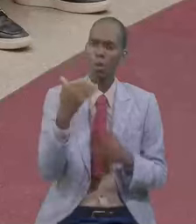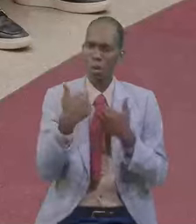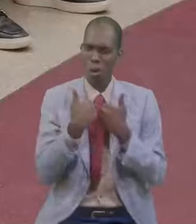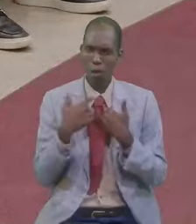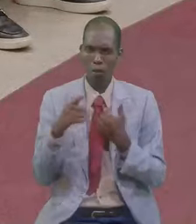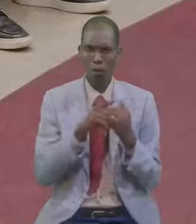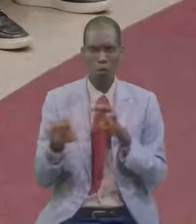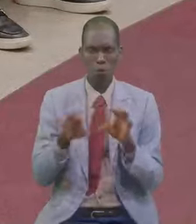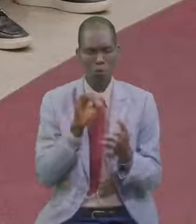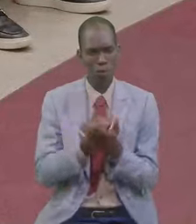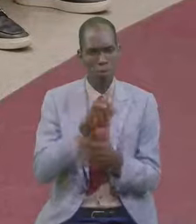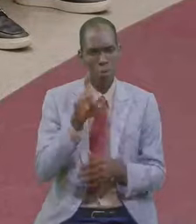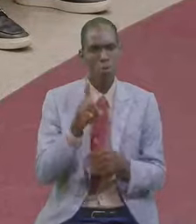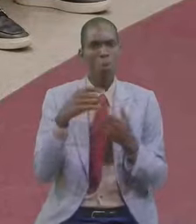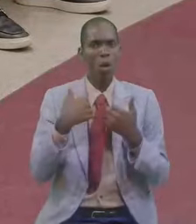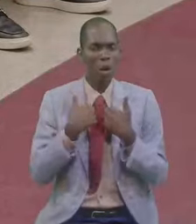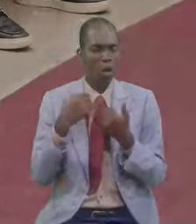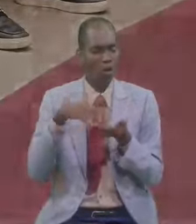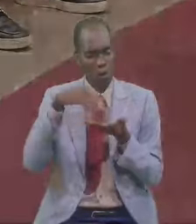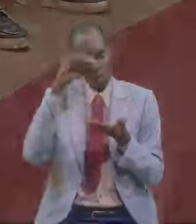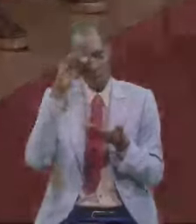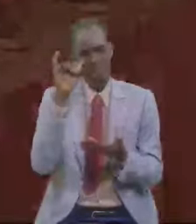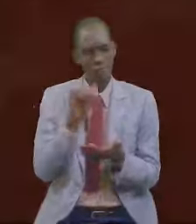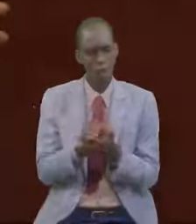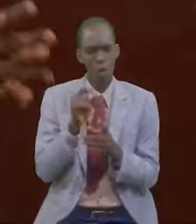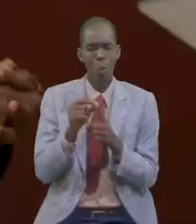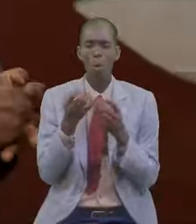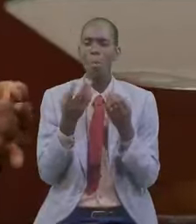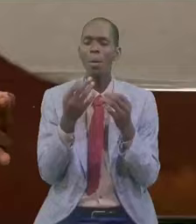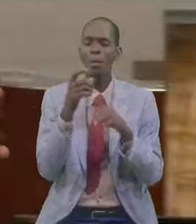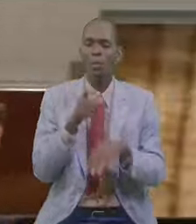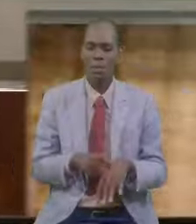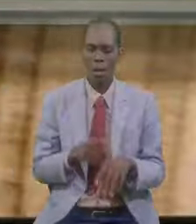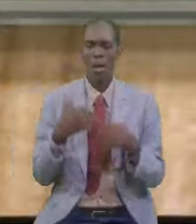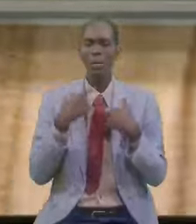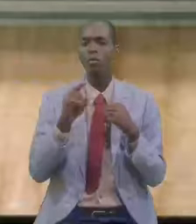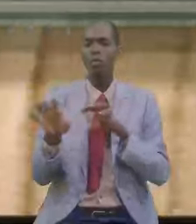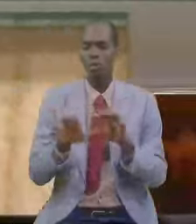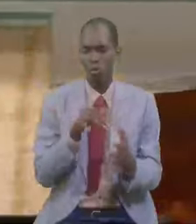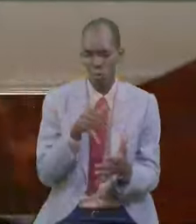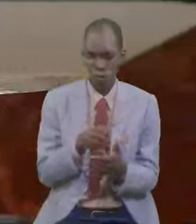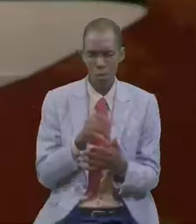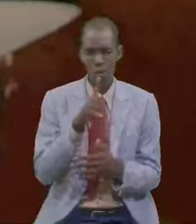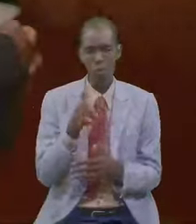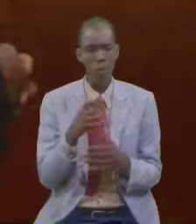avez entendu cela? À maintes reprises, mais l'avez-vous fait? Attendez dans la